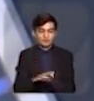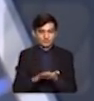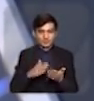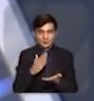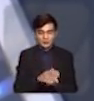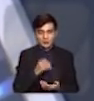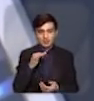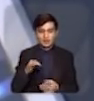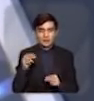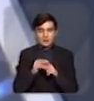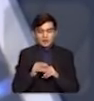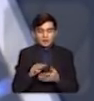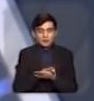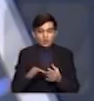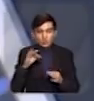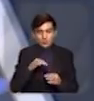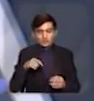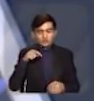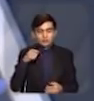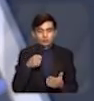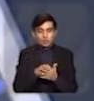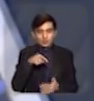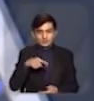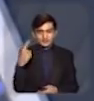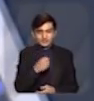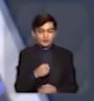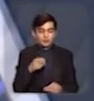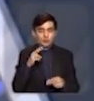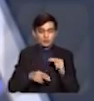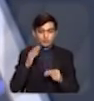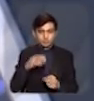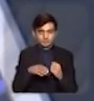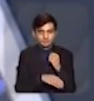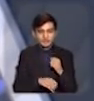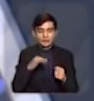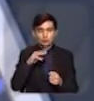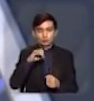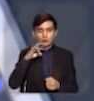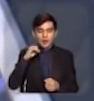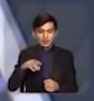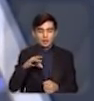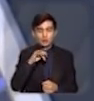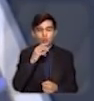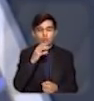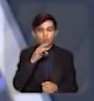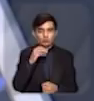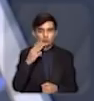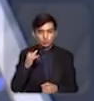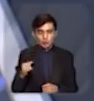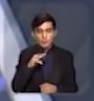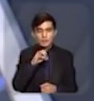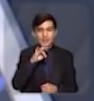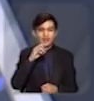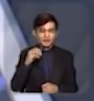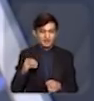тазартушылар бұл жұмыстарды аптаның соңына дейін аяқтаймыз деп отыр. Ол үшін Тұрар Рысқұлов, Шу, Мерке аудандарынан қосымша техника мен